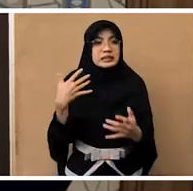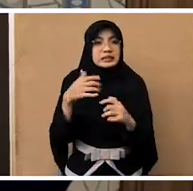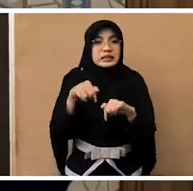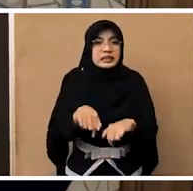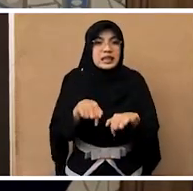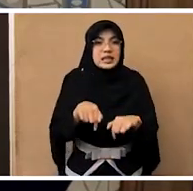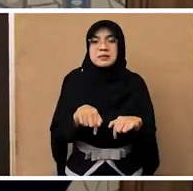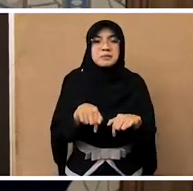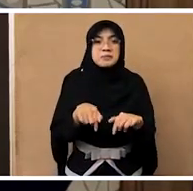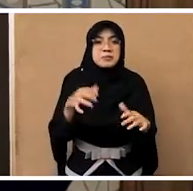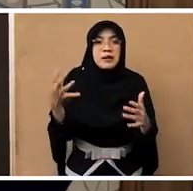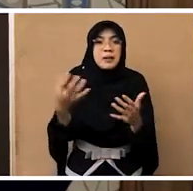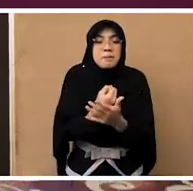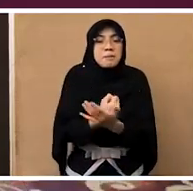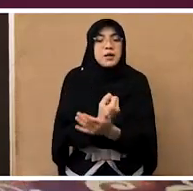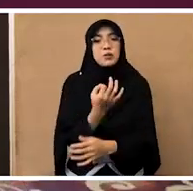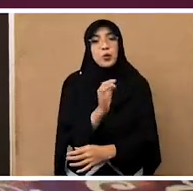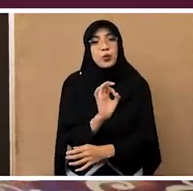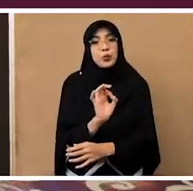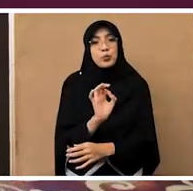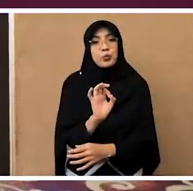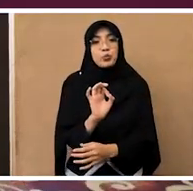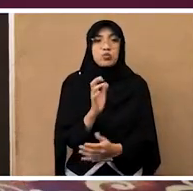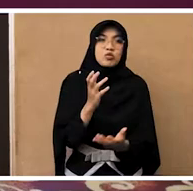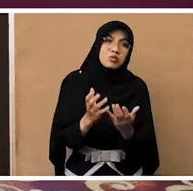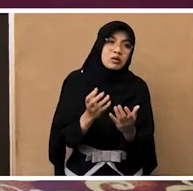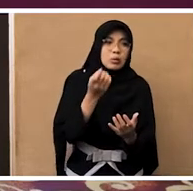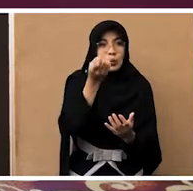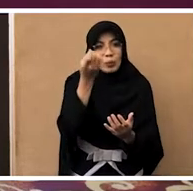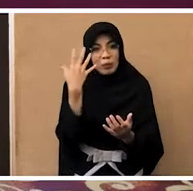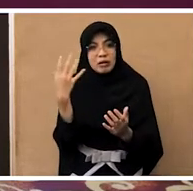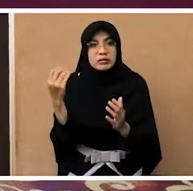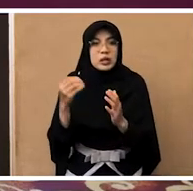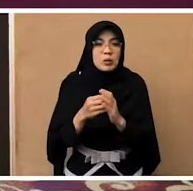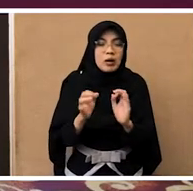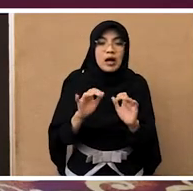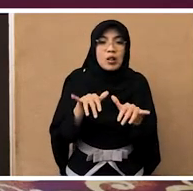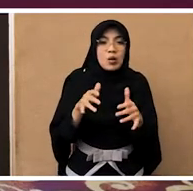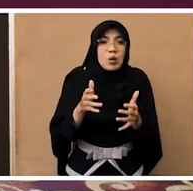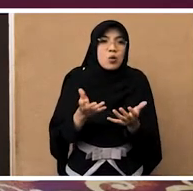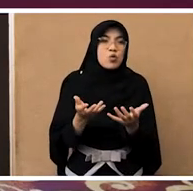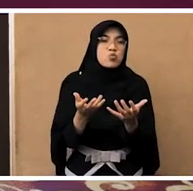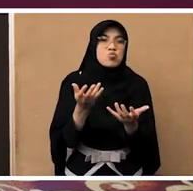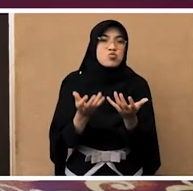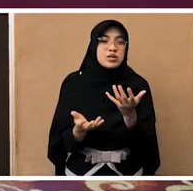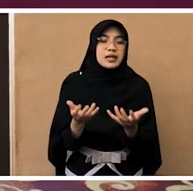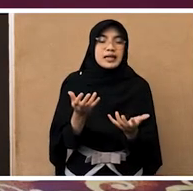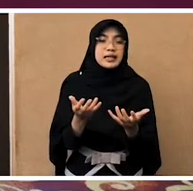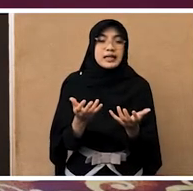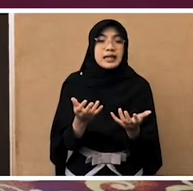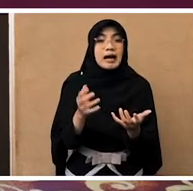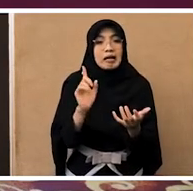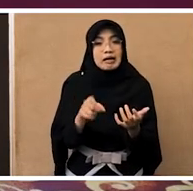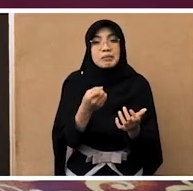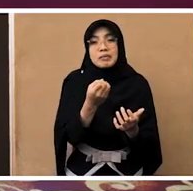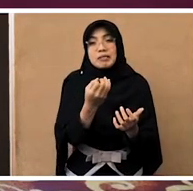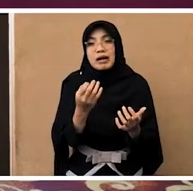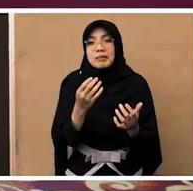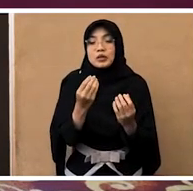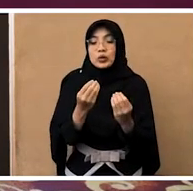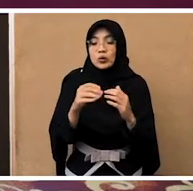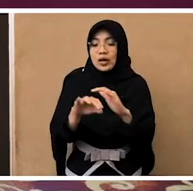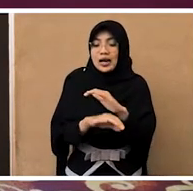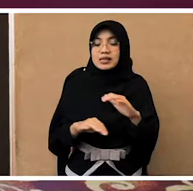belum dikabulkan entah terlewat aspirasinya atau memang ada Hal mendasar dari